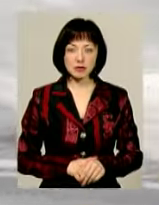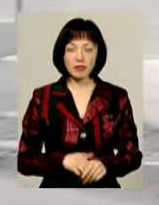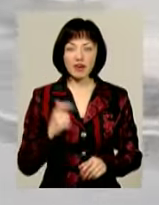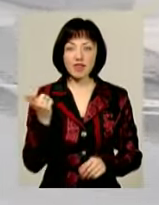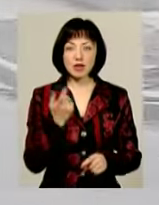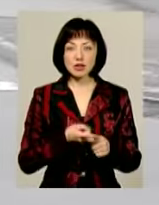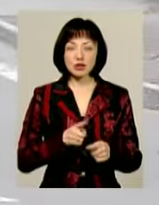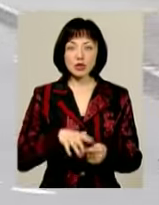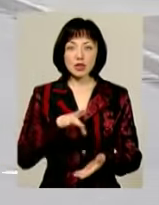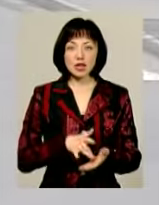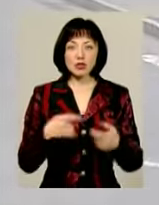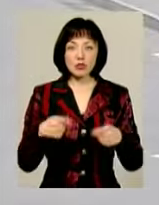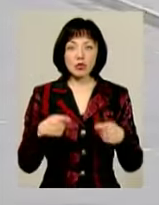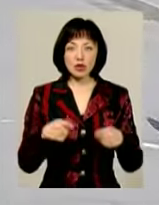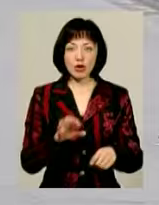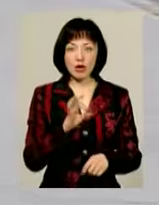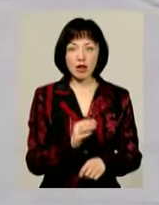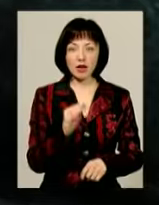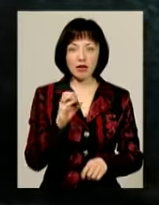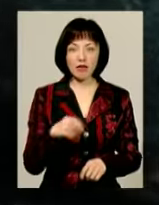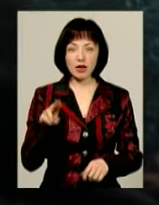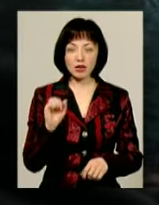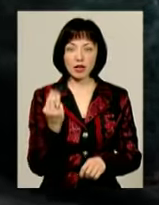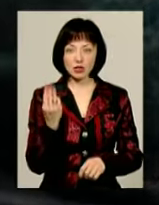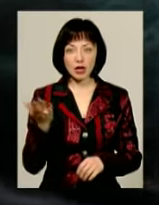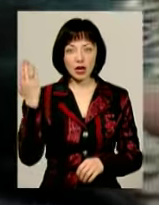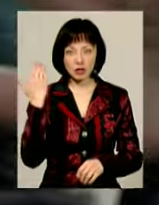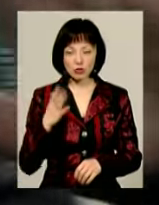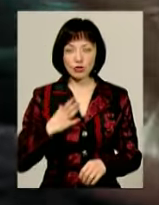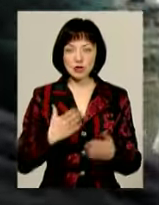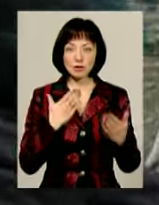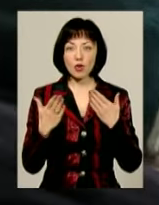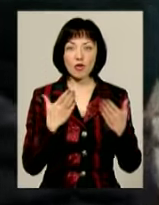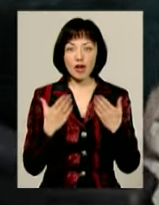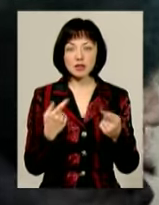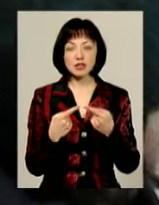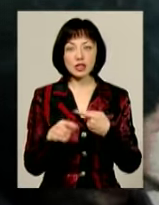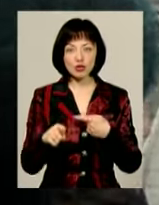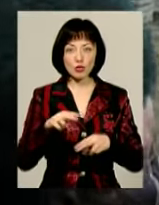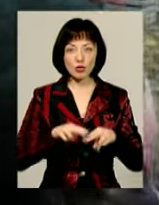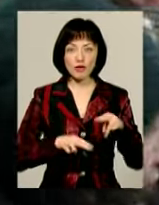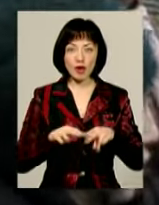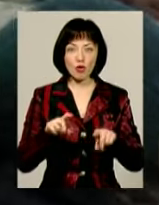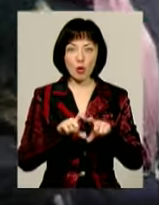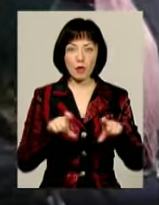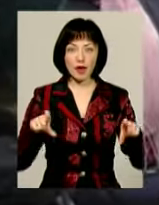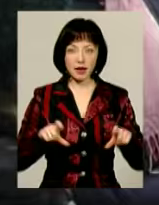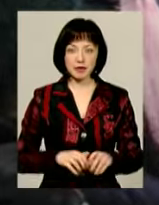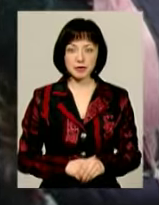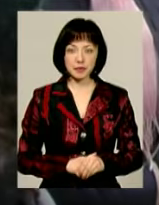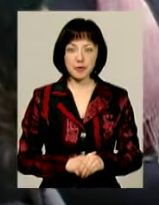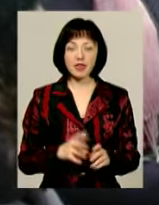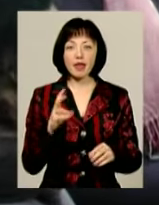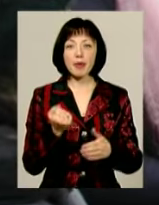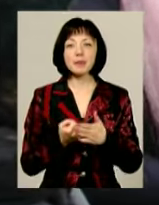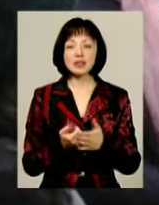Власник цього центру продажу – Олег Федаш. Раніше нам вже доводилося спілкуватися з ним на іншому будівельному об'єкті. На підставі